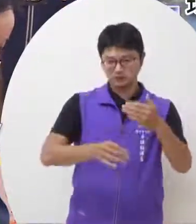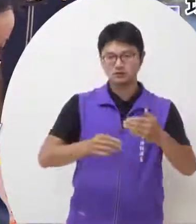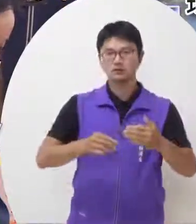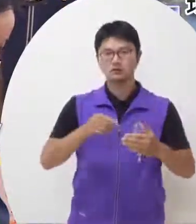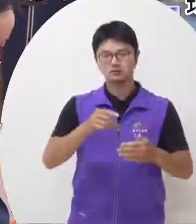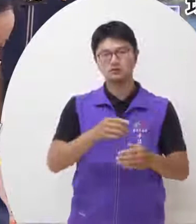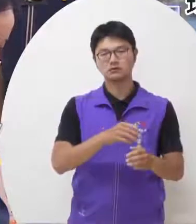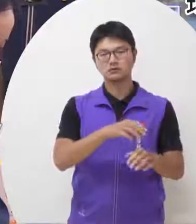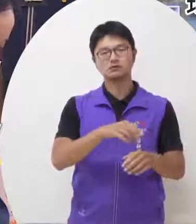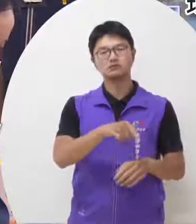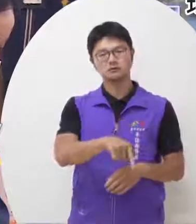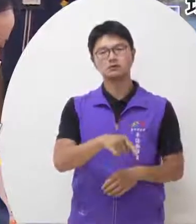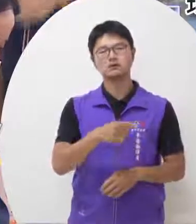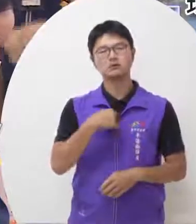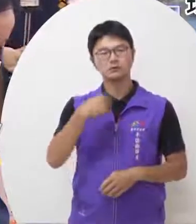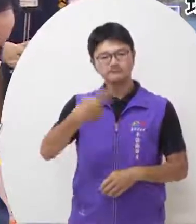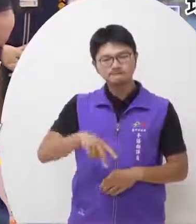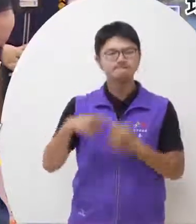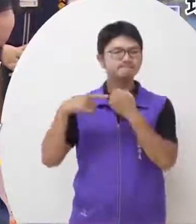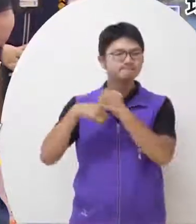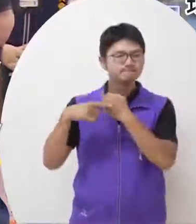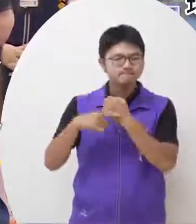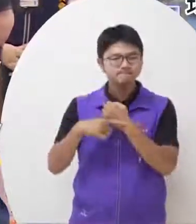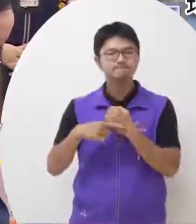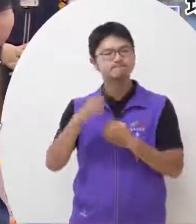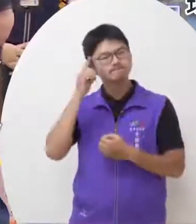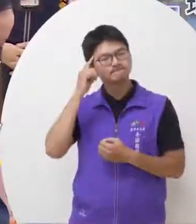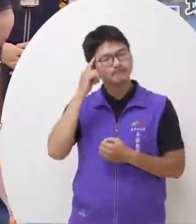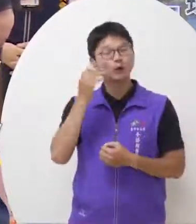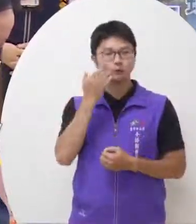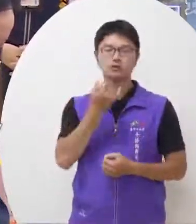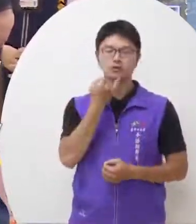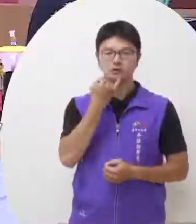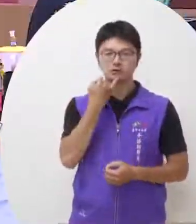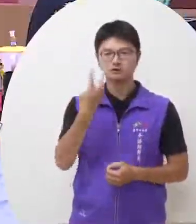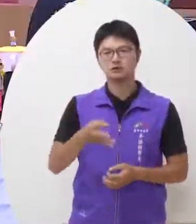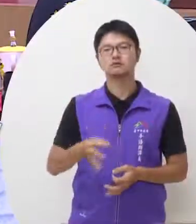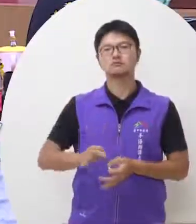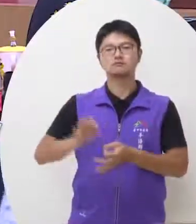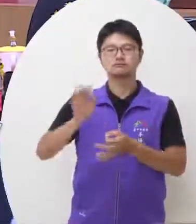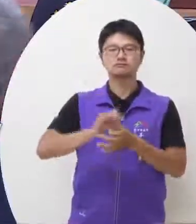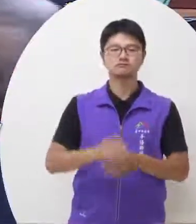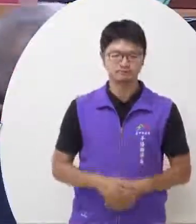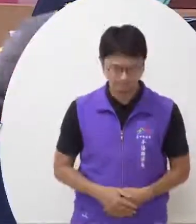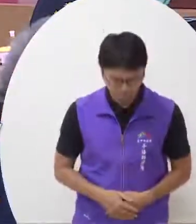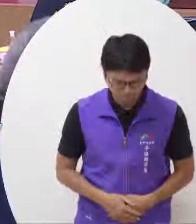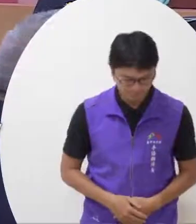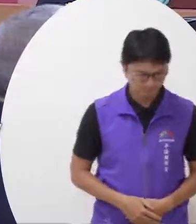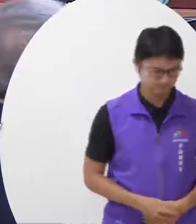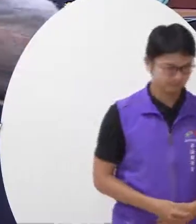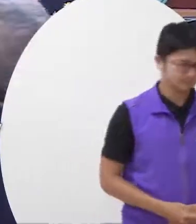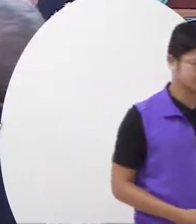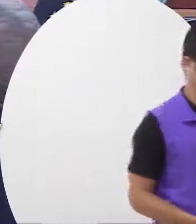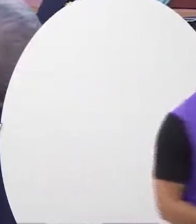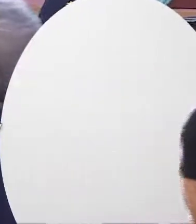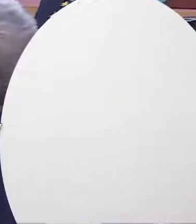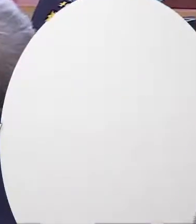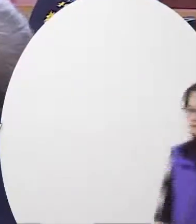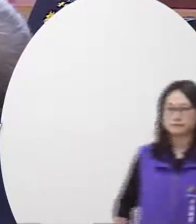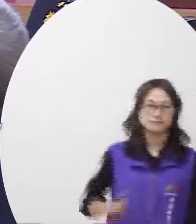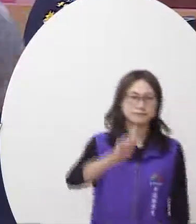以的话，我们再来。再来这个增加哈，以上报告。 接下来是哪个局